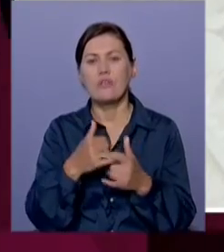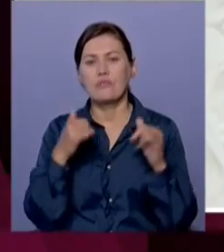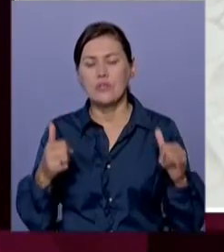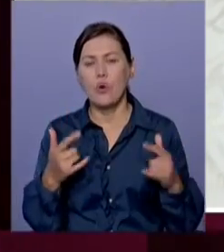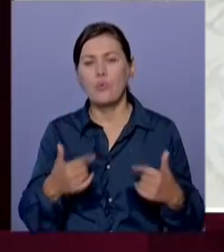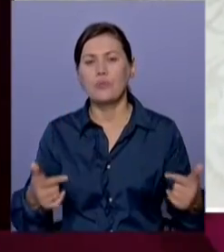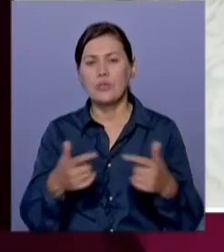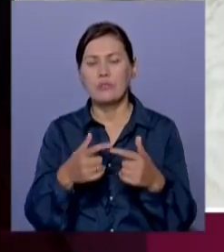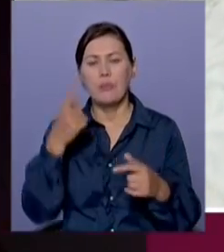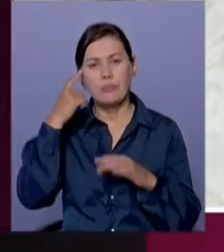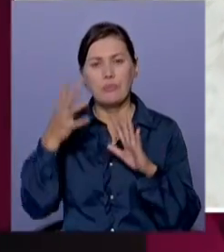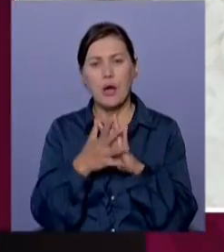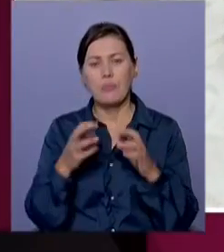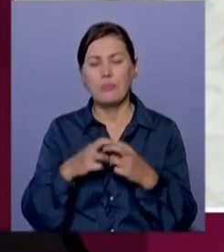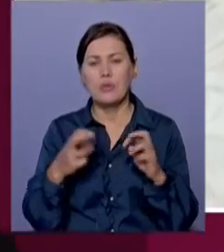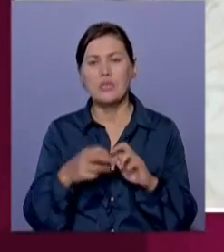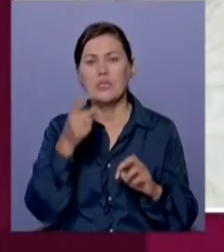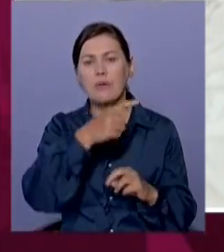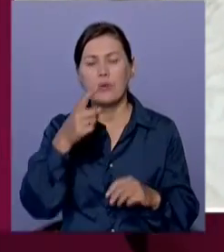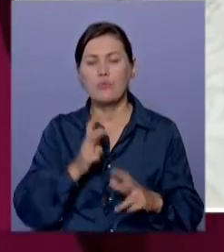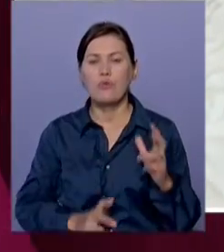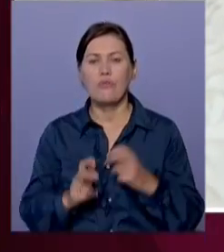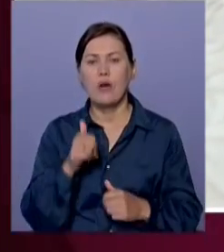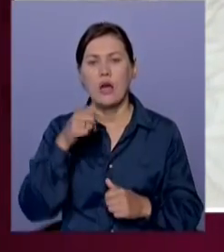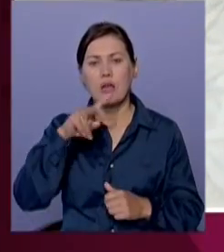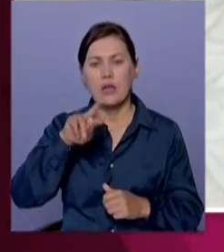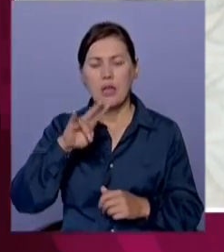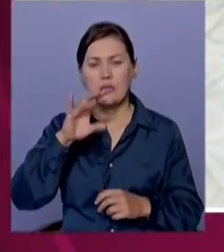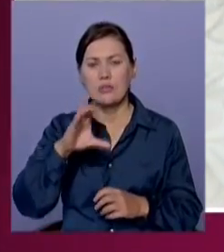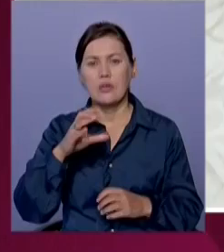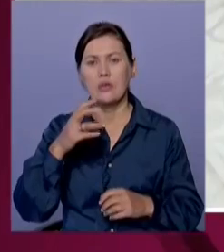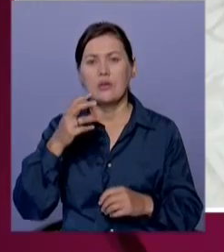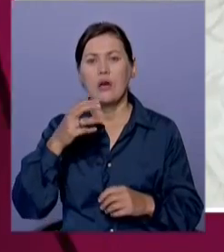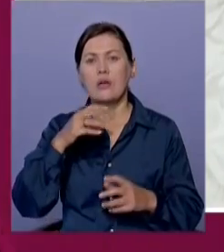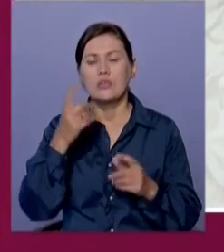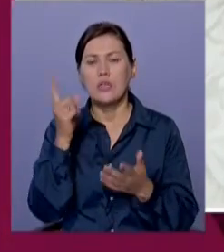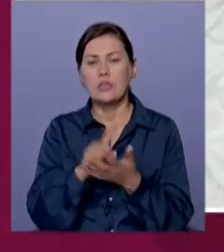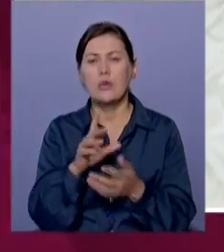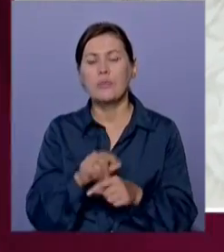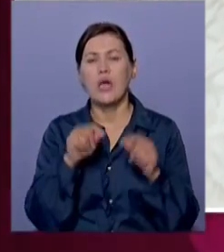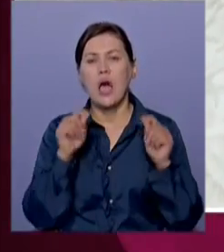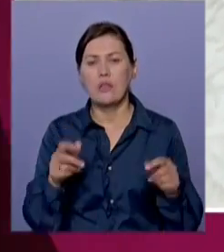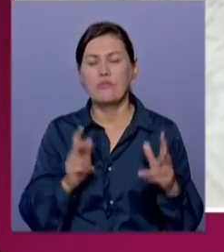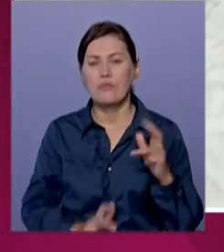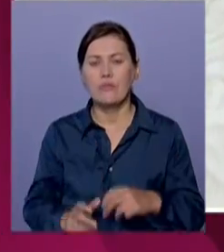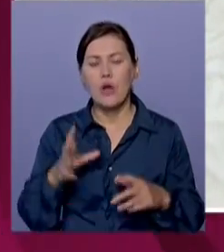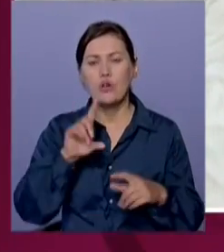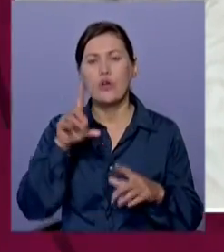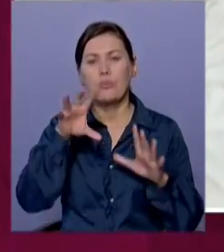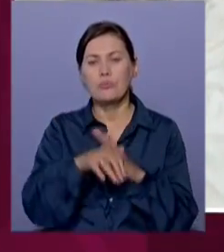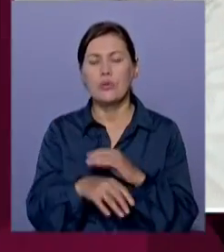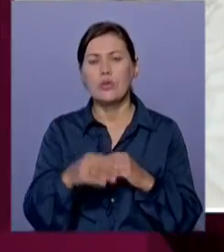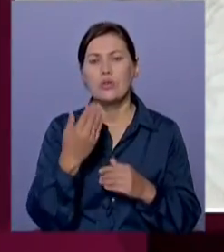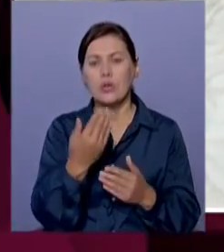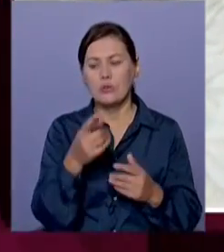проблемы. Университеты современные, которые входят в альянс Ю-38, должны быть открытыми университетами. Что это значит? Там,